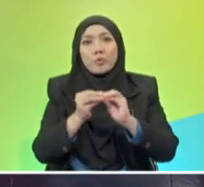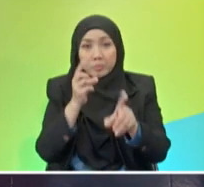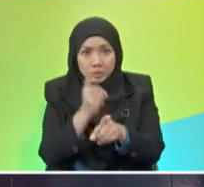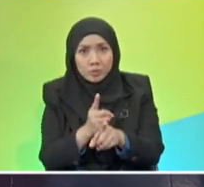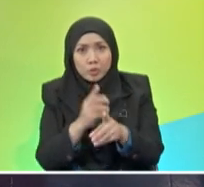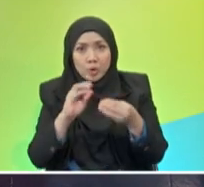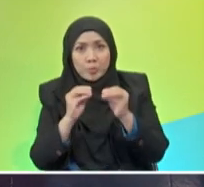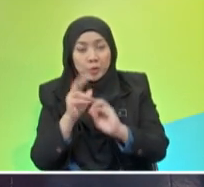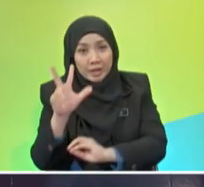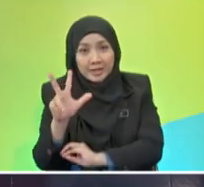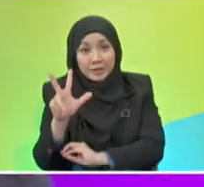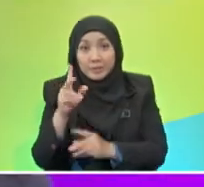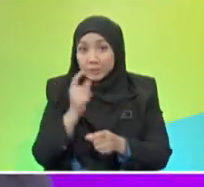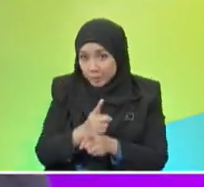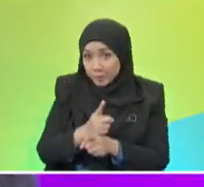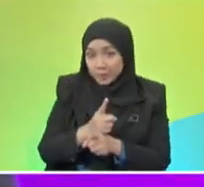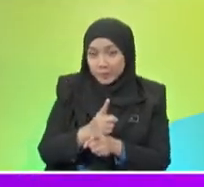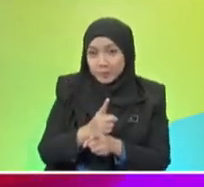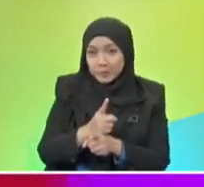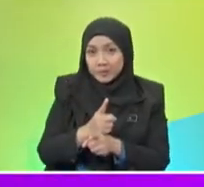3. Betul ke murid-murid? Betul ke?